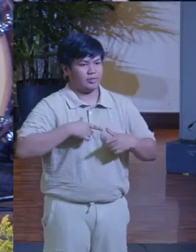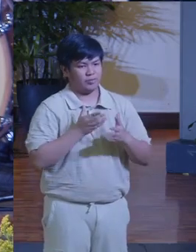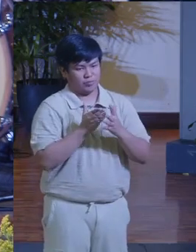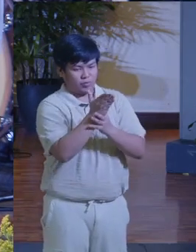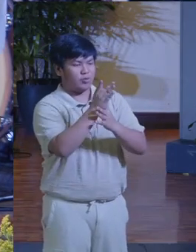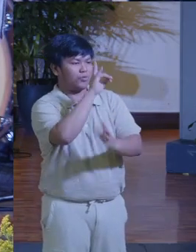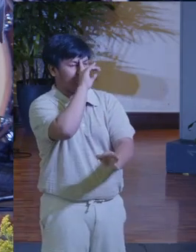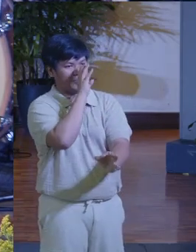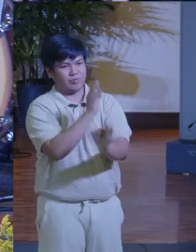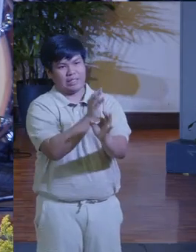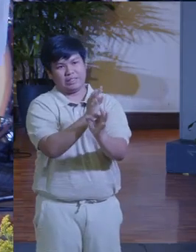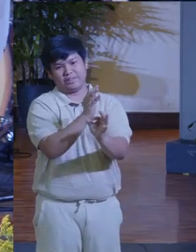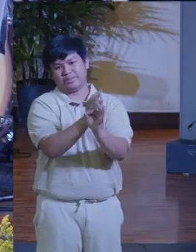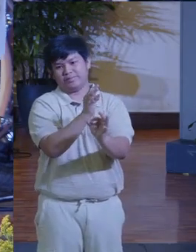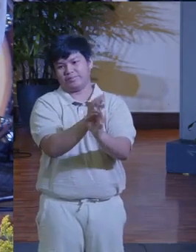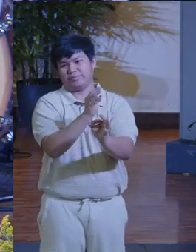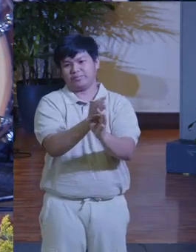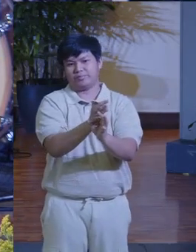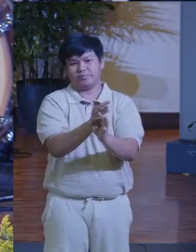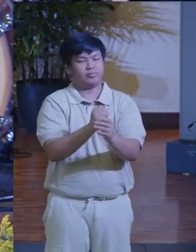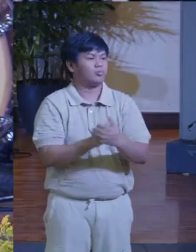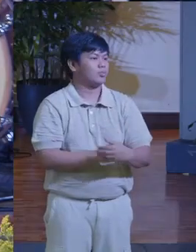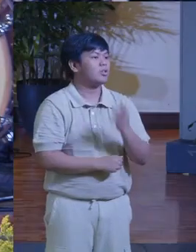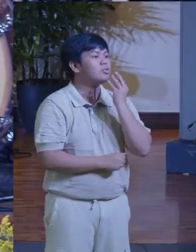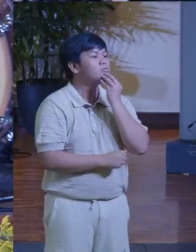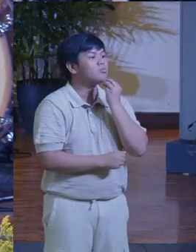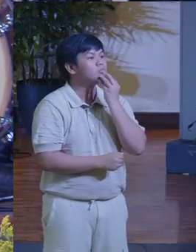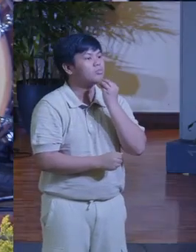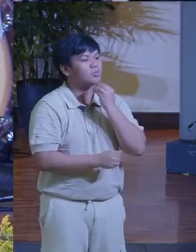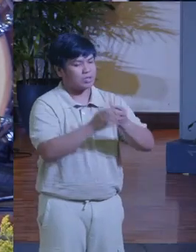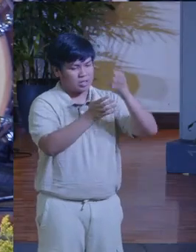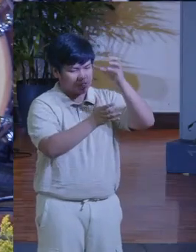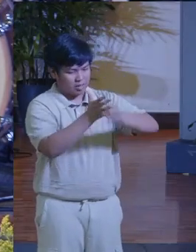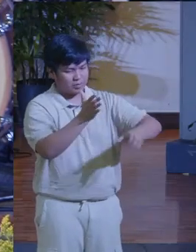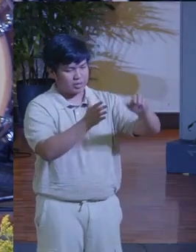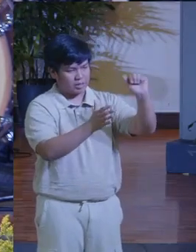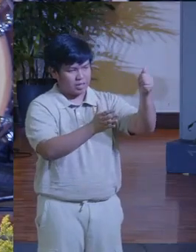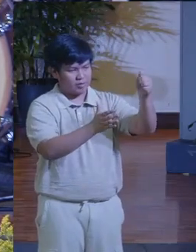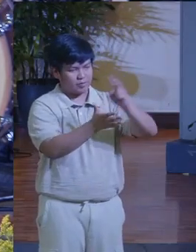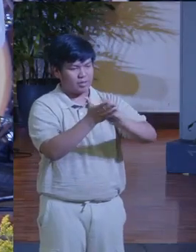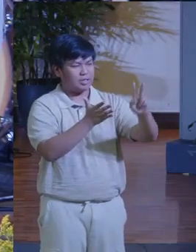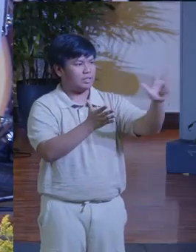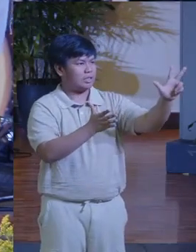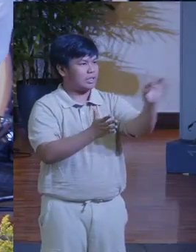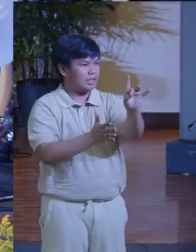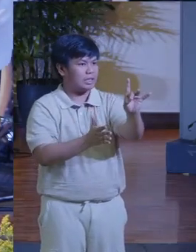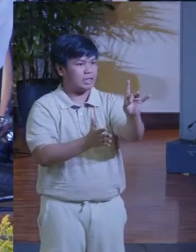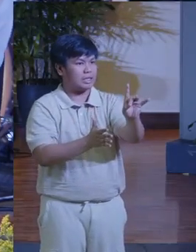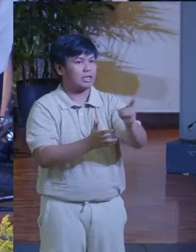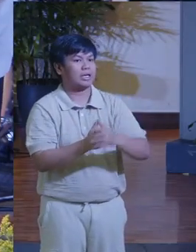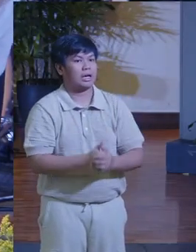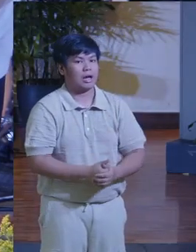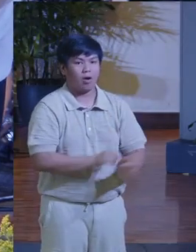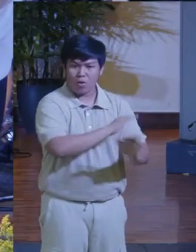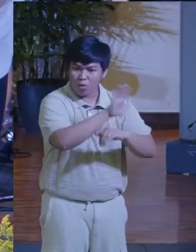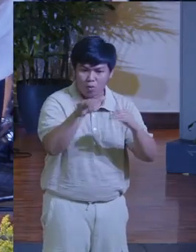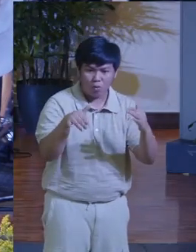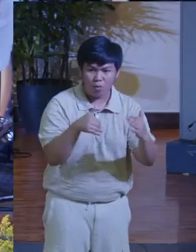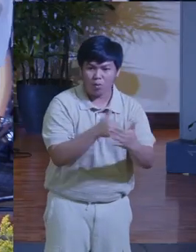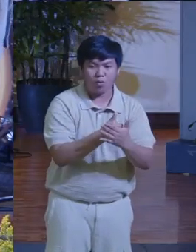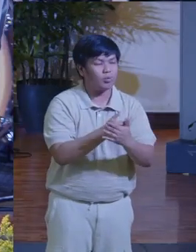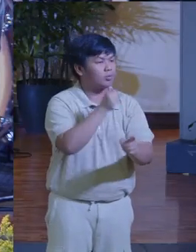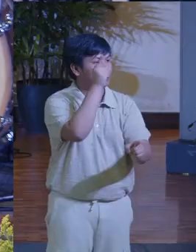Inulit muli ito ng may akda ng Hebrews 10:38. But my righteous one shall live